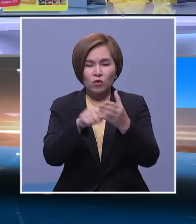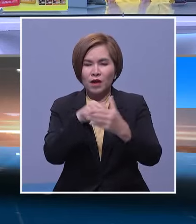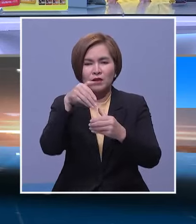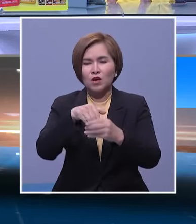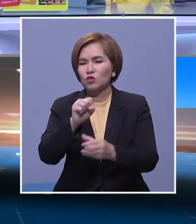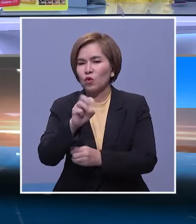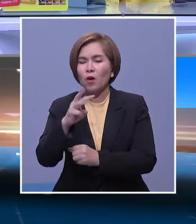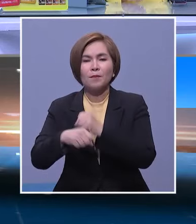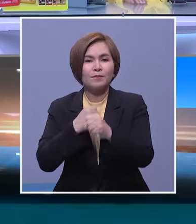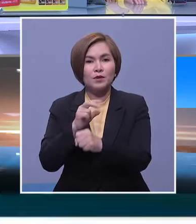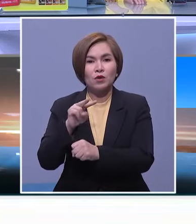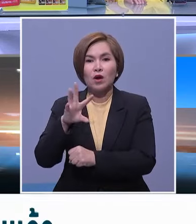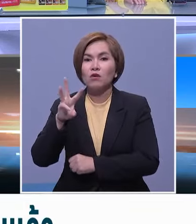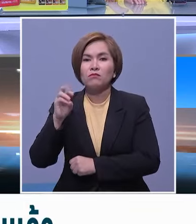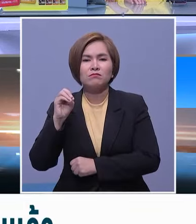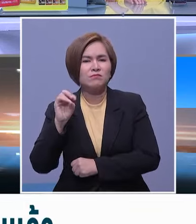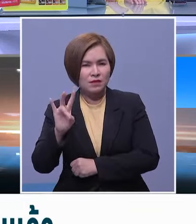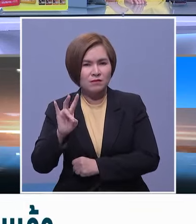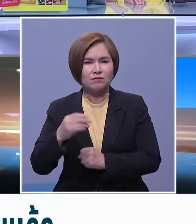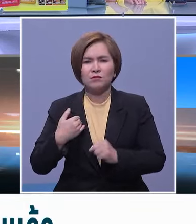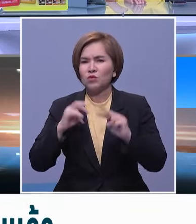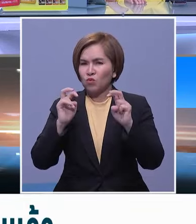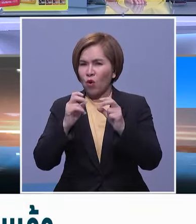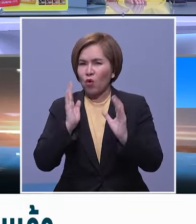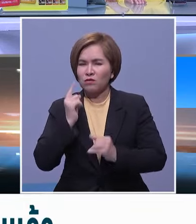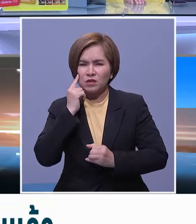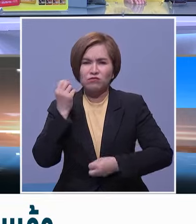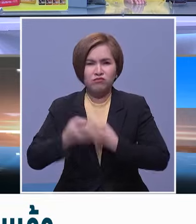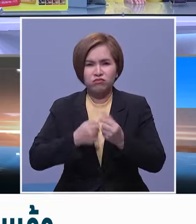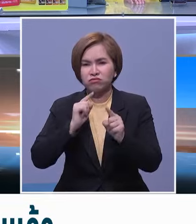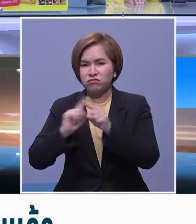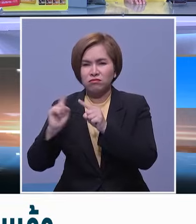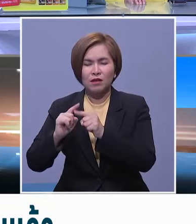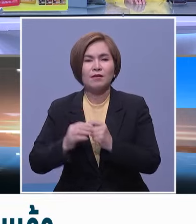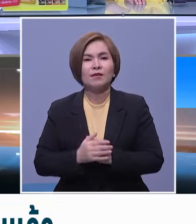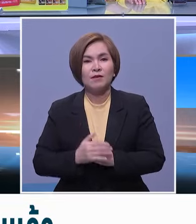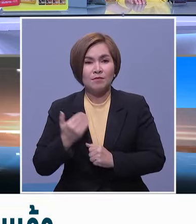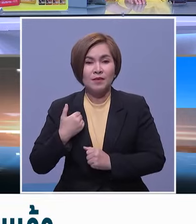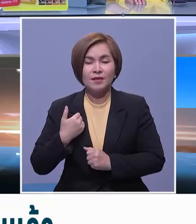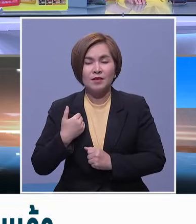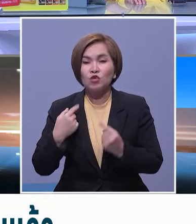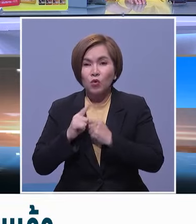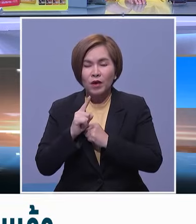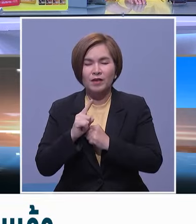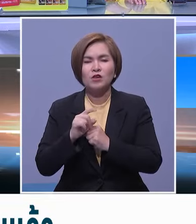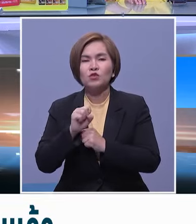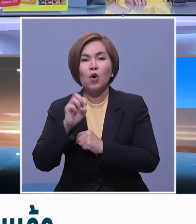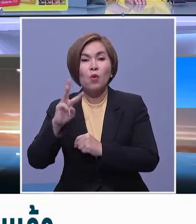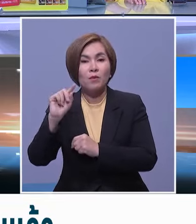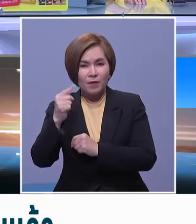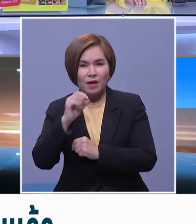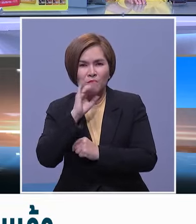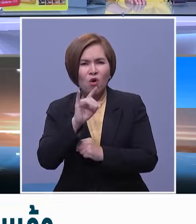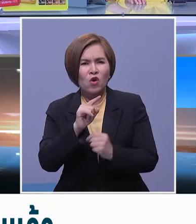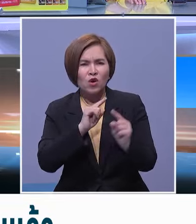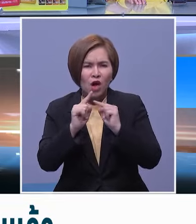เรื่องนั้นก็กลายเป็นประเด็นร้อนแล้วเพราะว่าโอ้โหหลายคนออกมาแสดงความเห็นโดยเฉพาะว่าที่สวอาจารย์นันทนาบอกว่าควรมีมาร